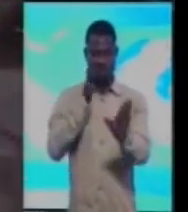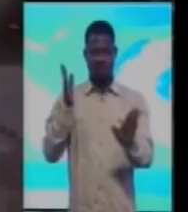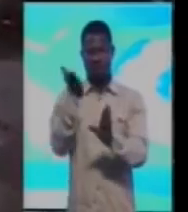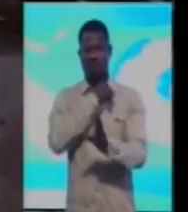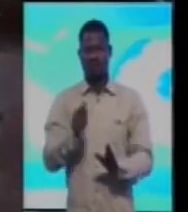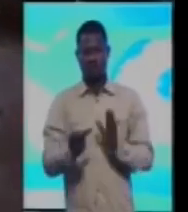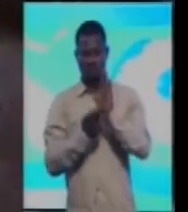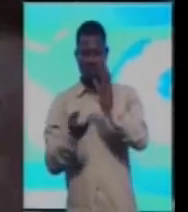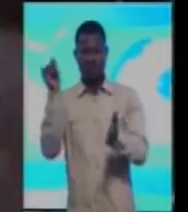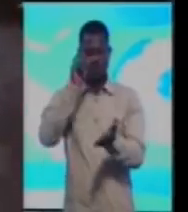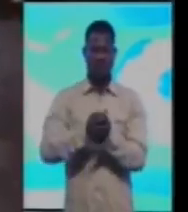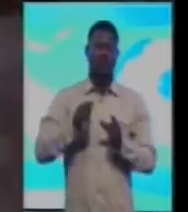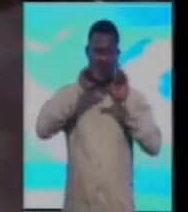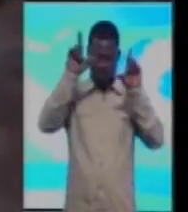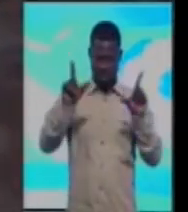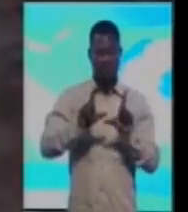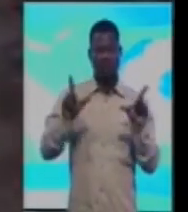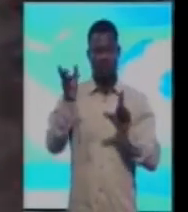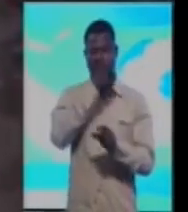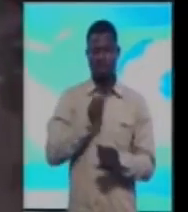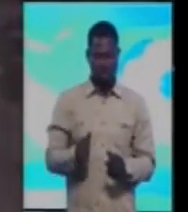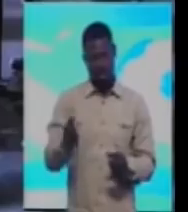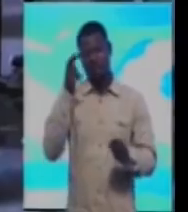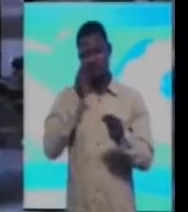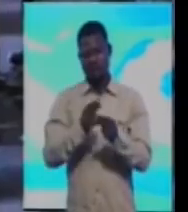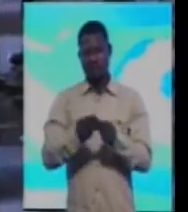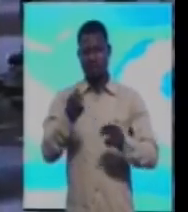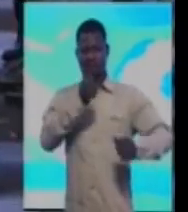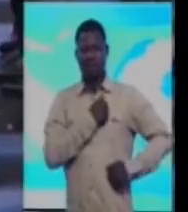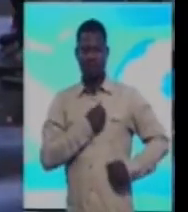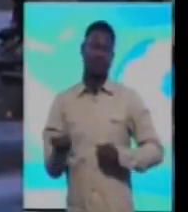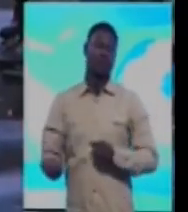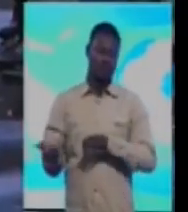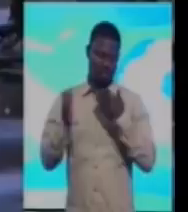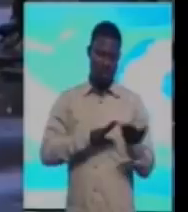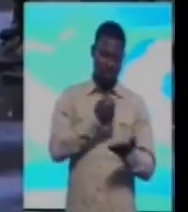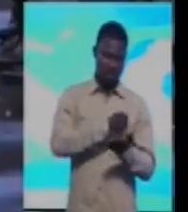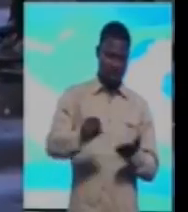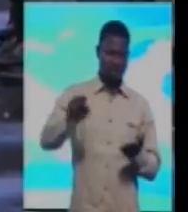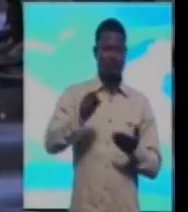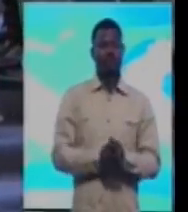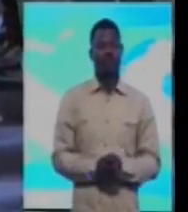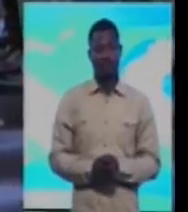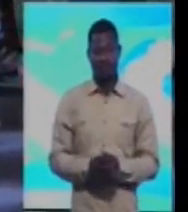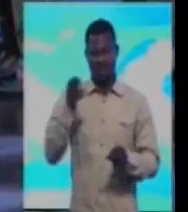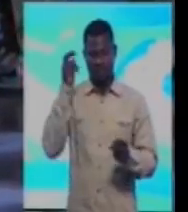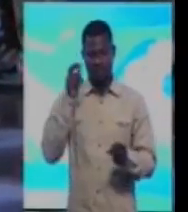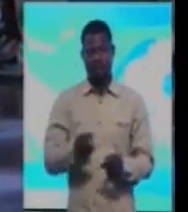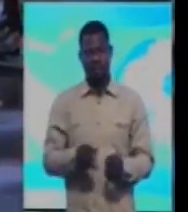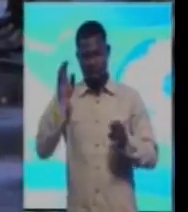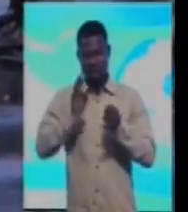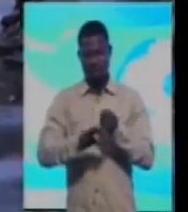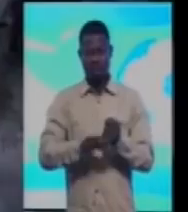Il comprend les noms des 549 soldats, écrits en lettres d'or. Le dernier nom inscrit est celui du